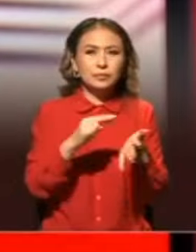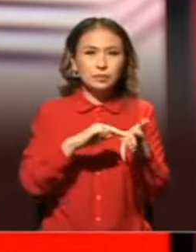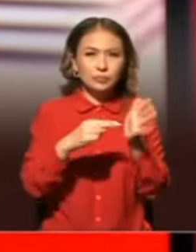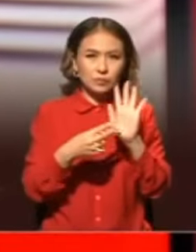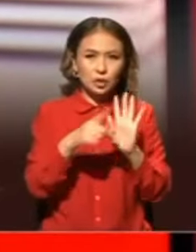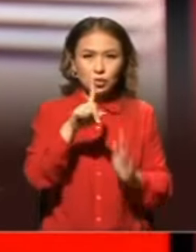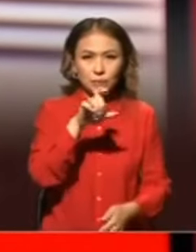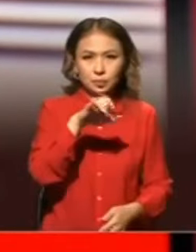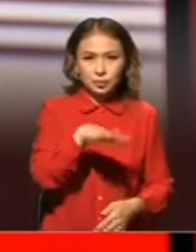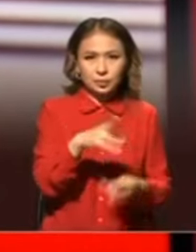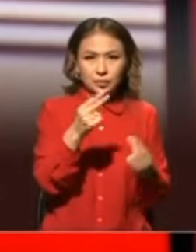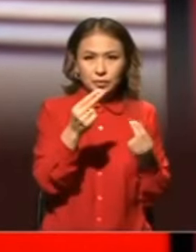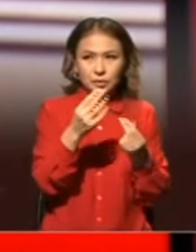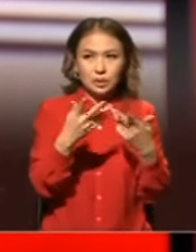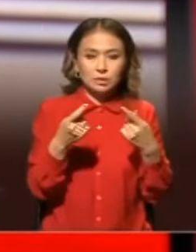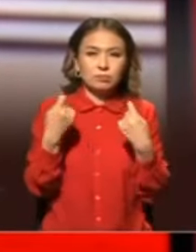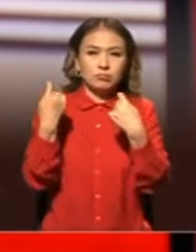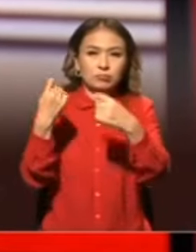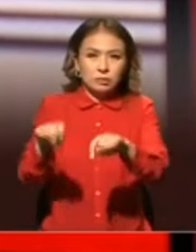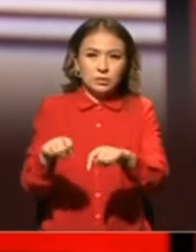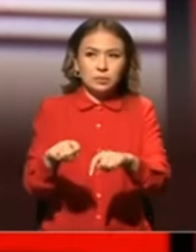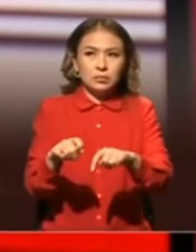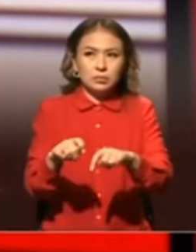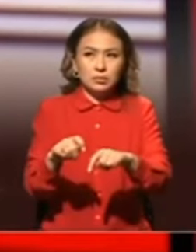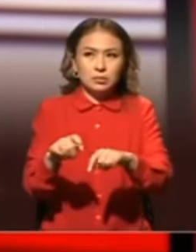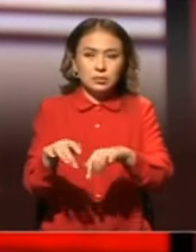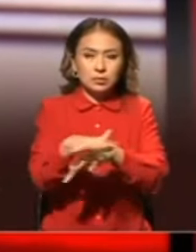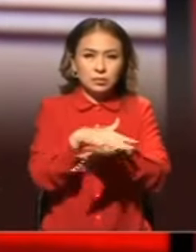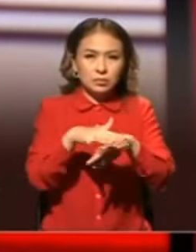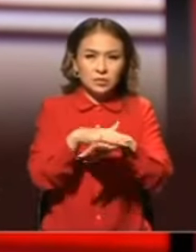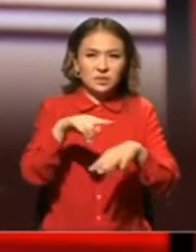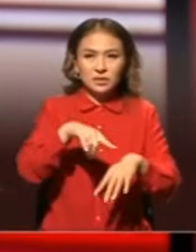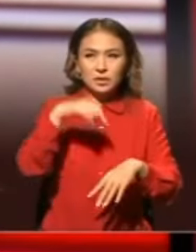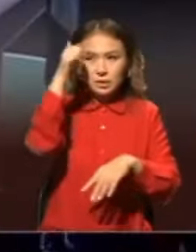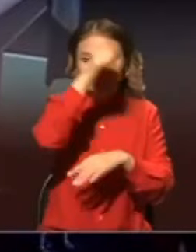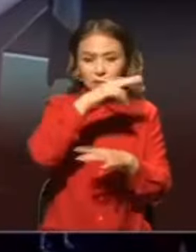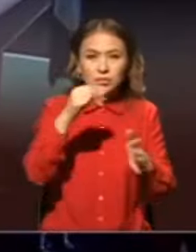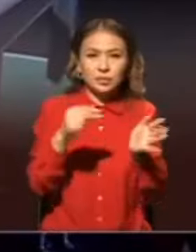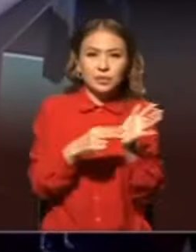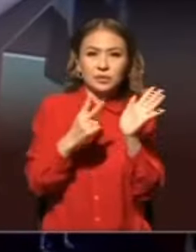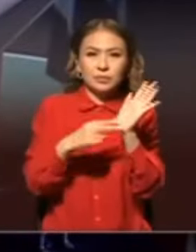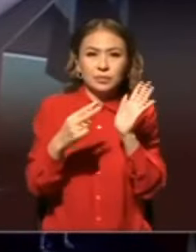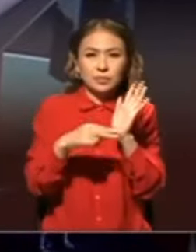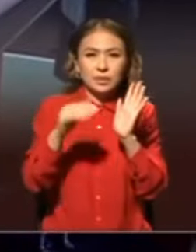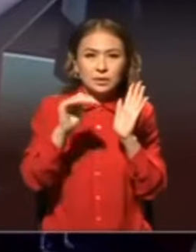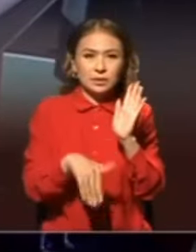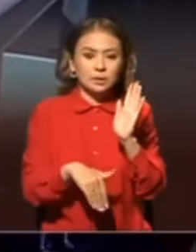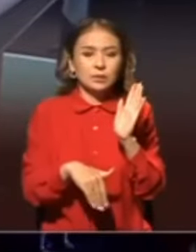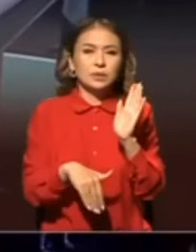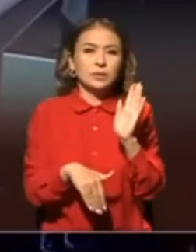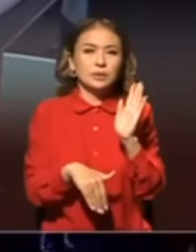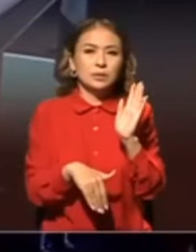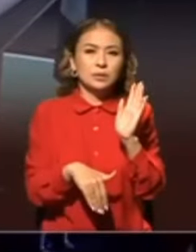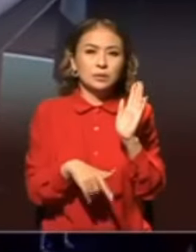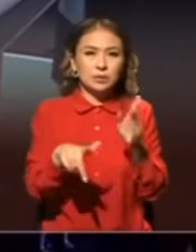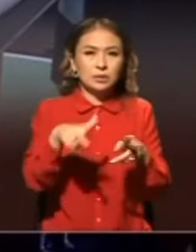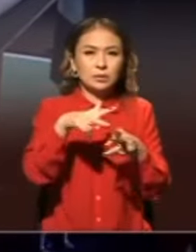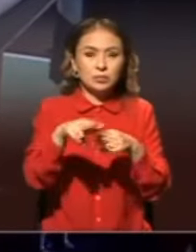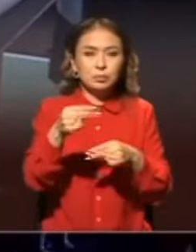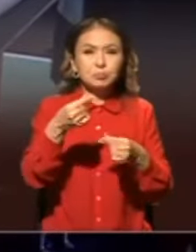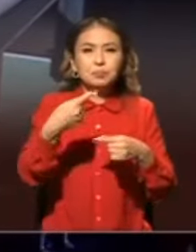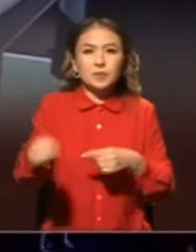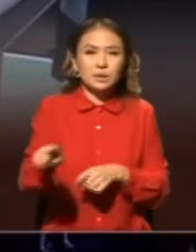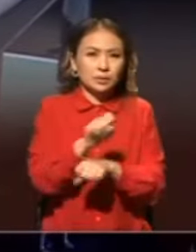бойынша 100 000 теңгеден жаңа сатамын деп отырған адам нарықта биылғы сияқты баға 70 000 теңге болса енді ол зиян көрмеу керек қой